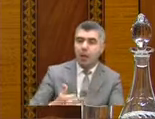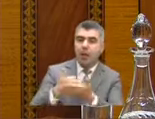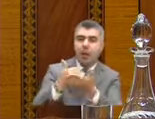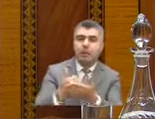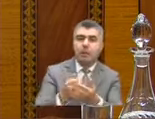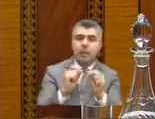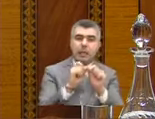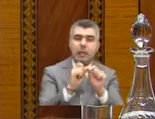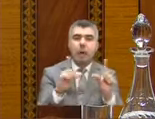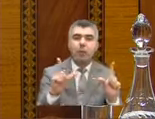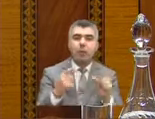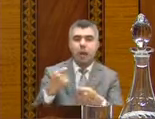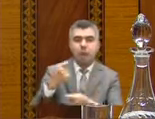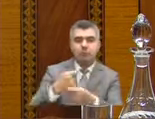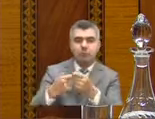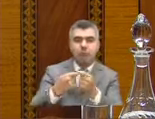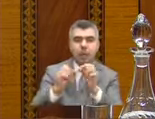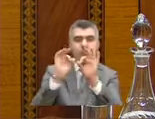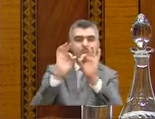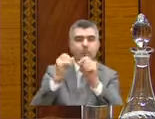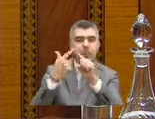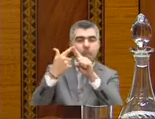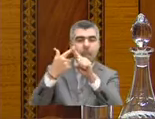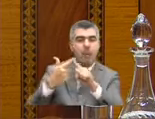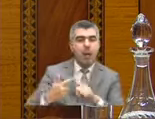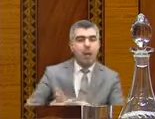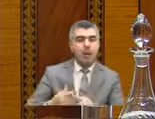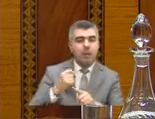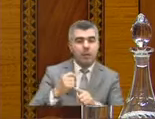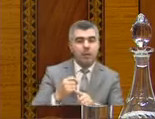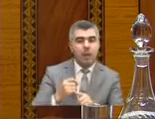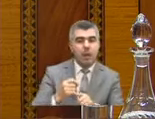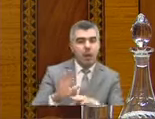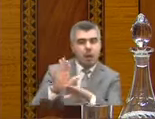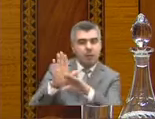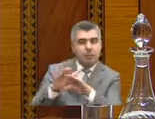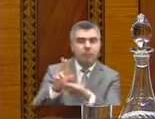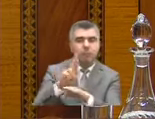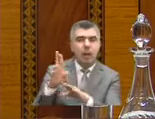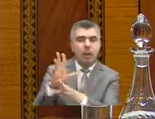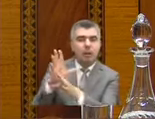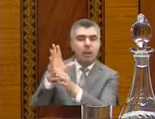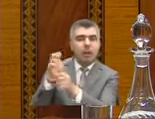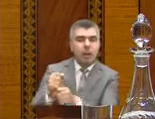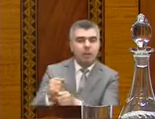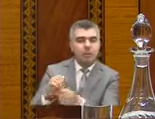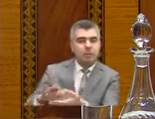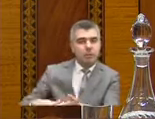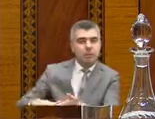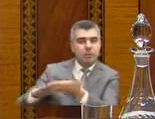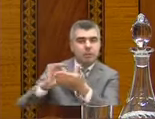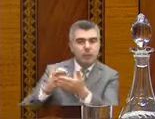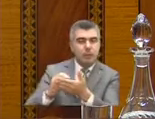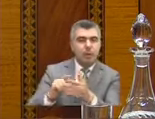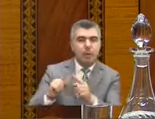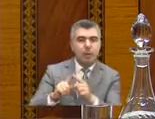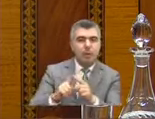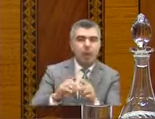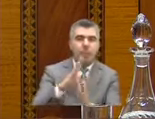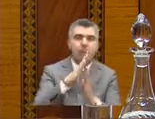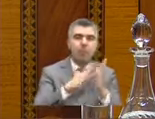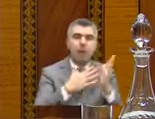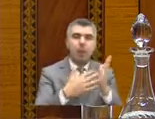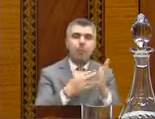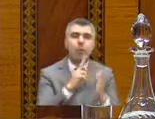ونموذجنا الاقتصادي والمالي، وذلك تجسيدا للتوجيهات الملكية السامية والالتزامات البرنامج